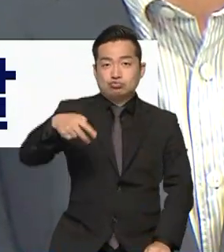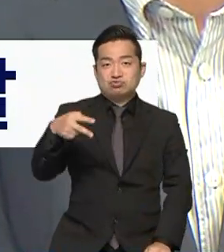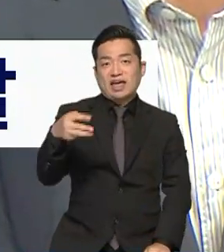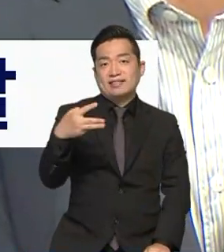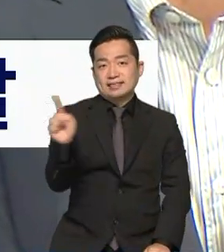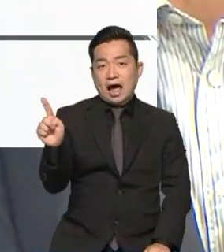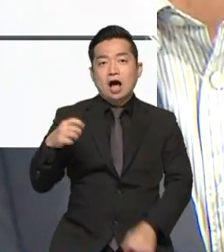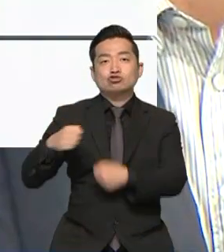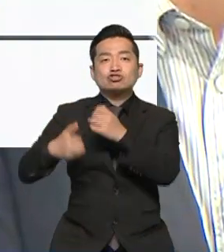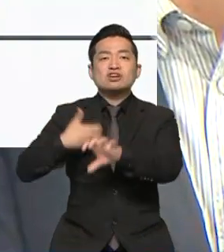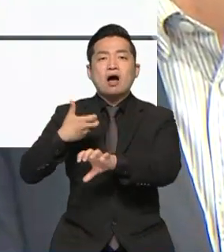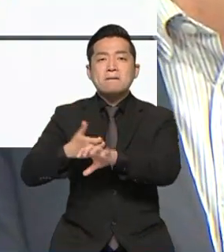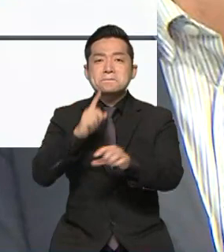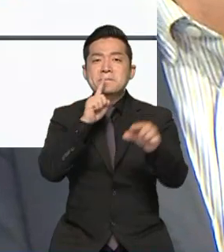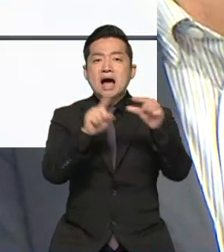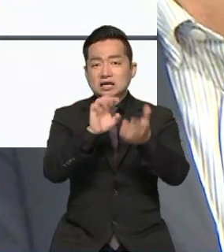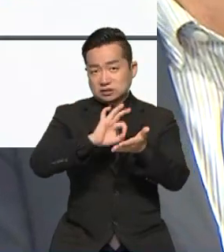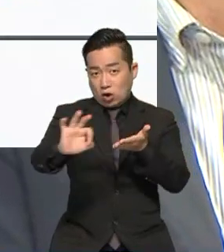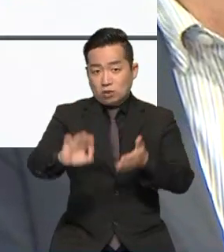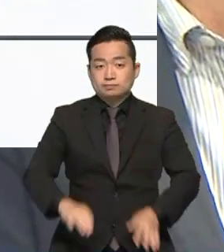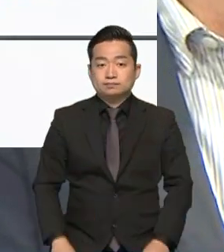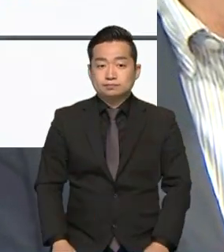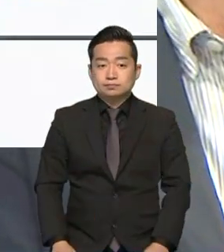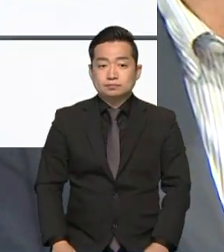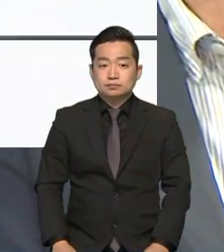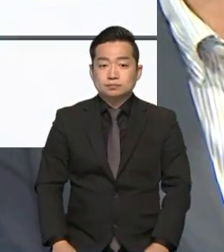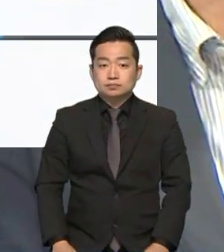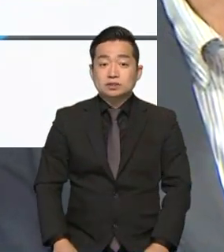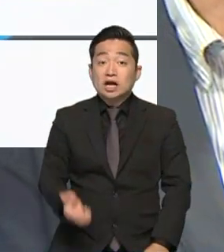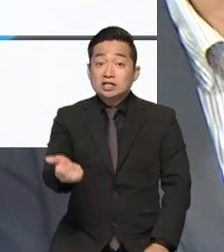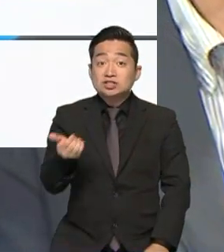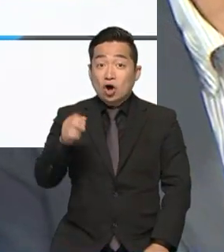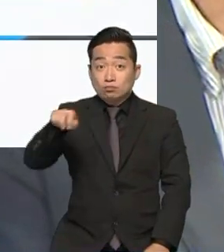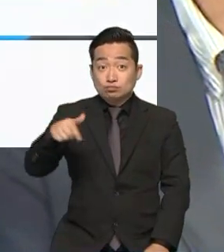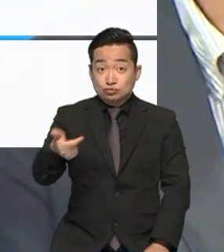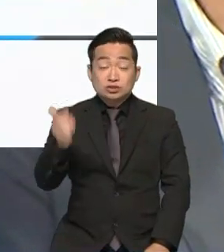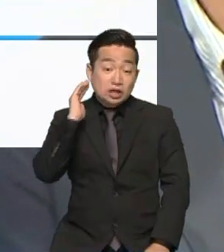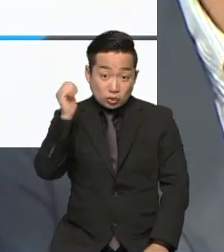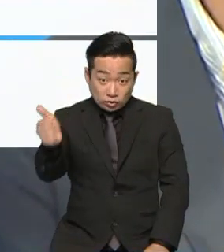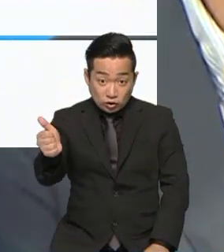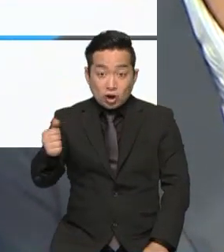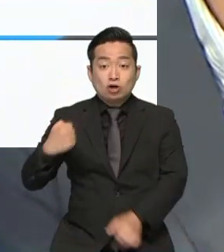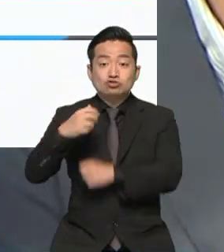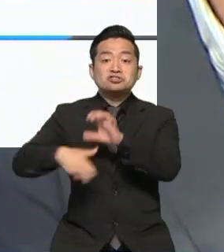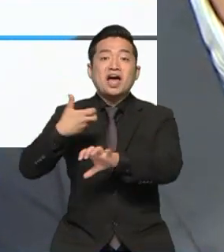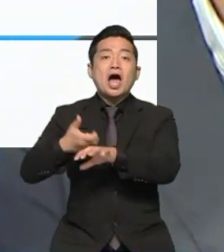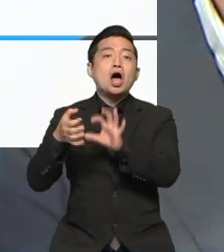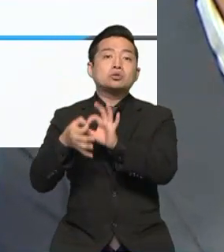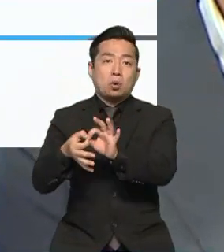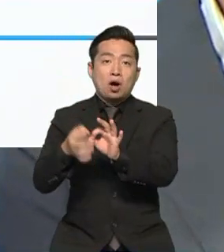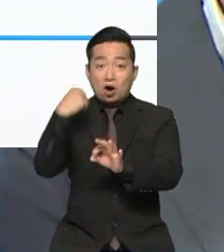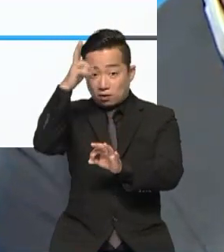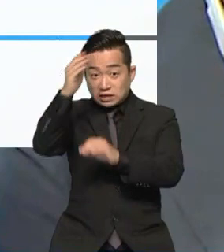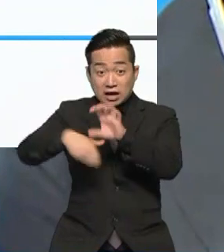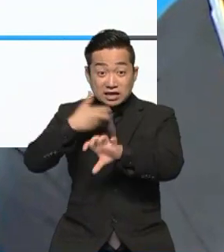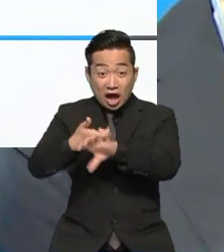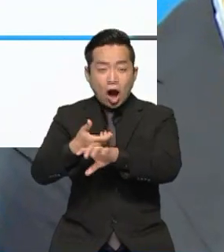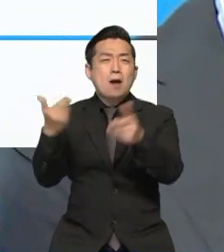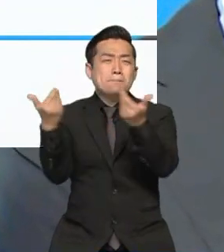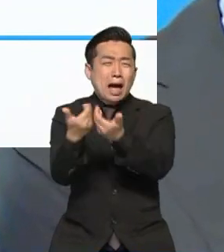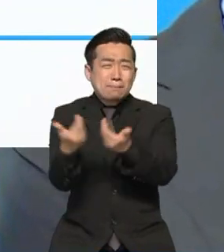동원했습니다. 이분이 어찌됐든 문재인 정부에서 사실상 쿠데타를 통해가지고 검찰개혁을